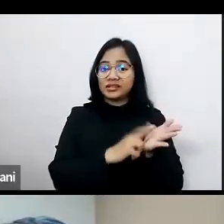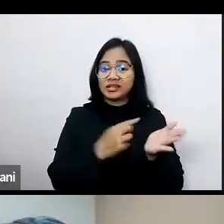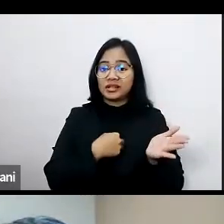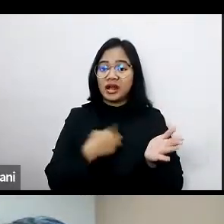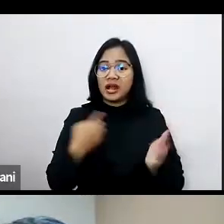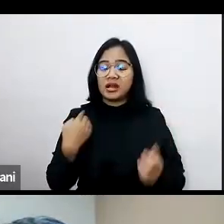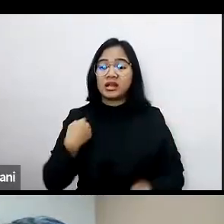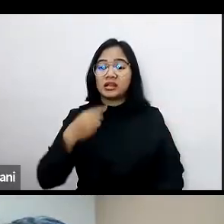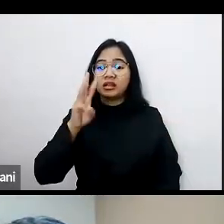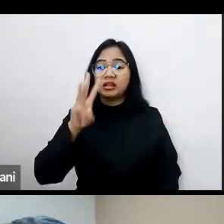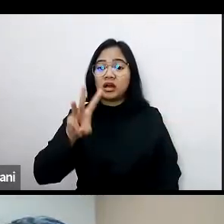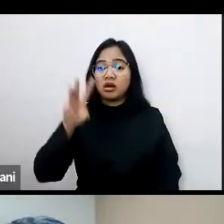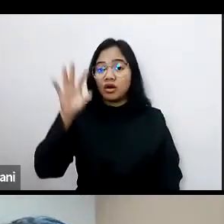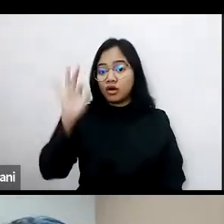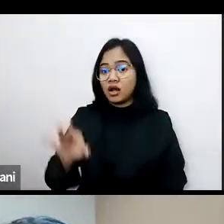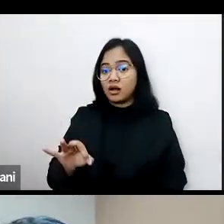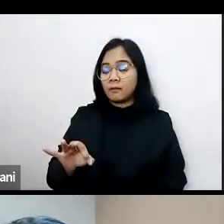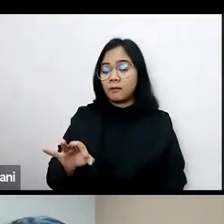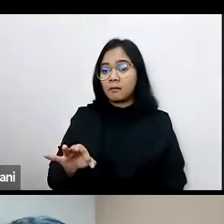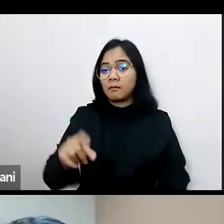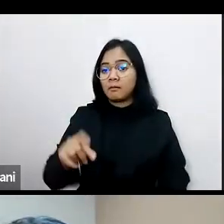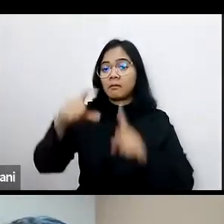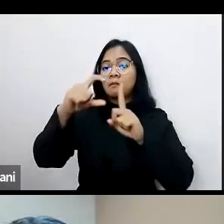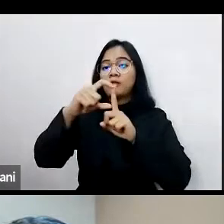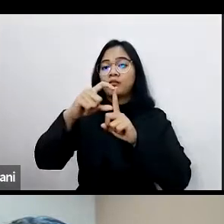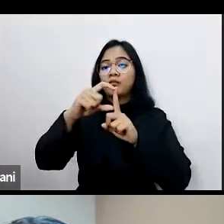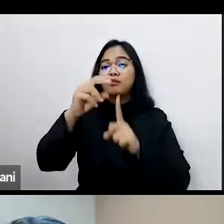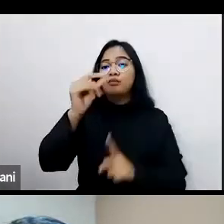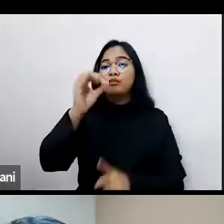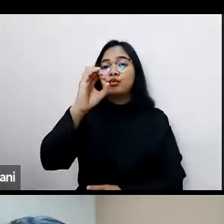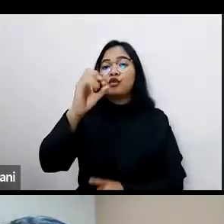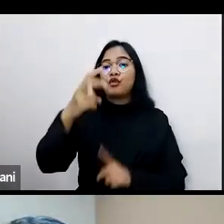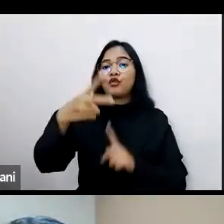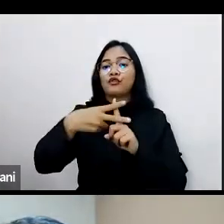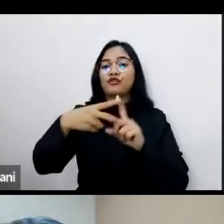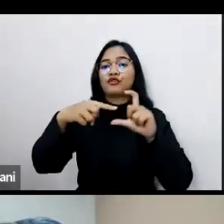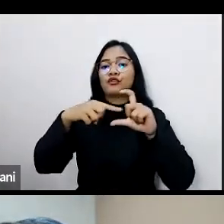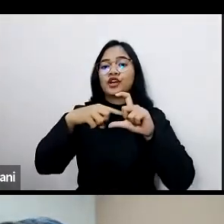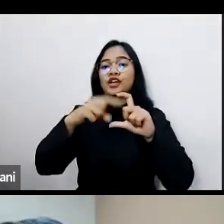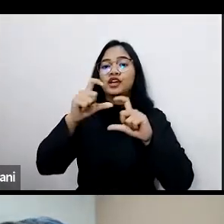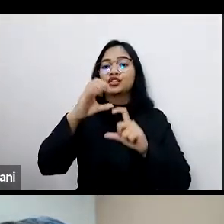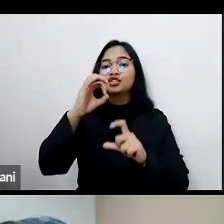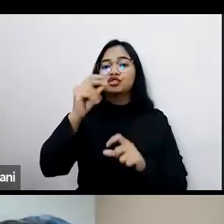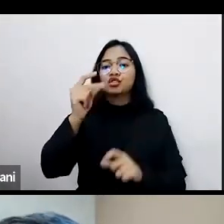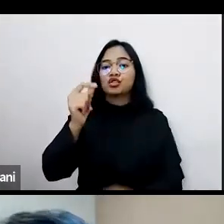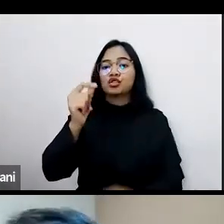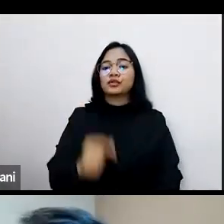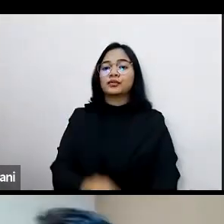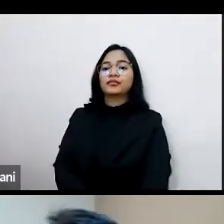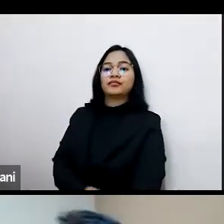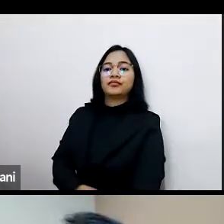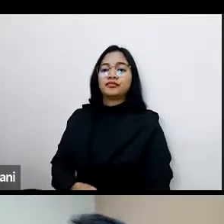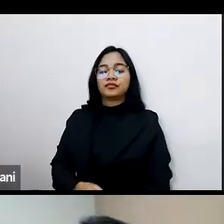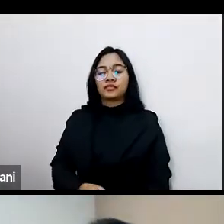orang profesor misalnya gitu. Kenapa kok susah sekali menjadi profesor gitu misalnya kan. Guru besar itu